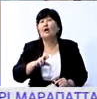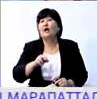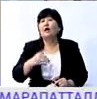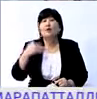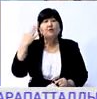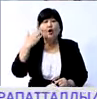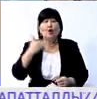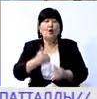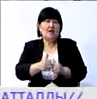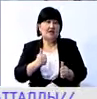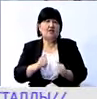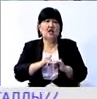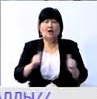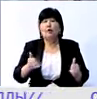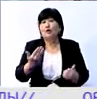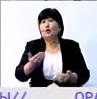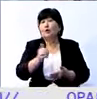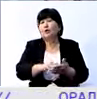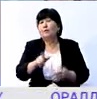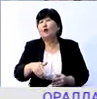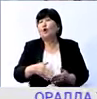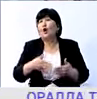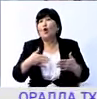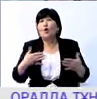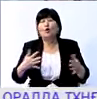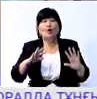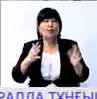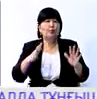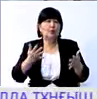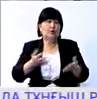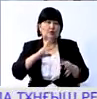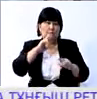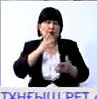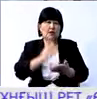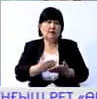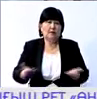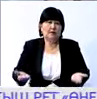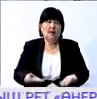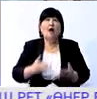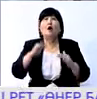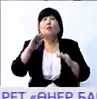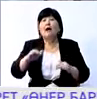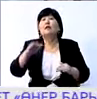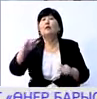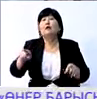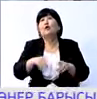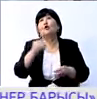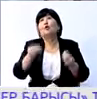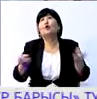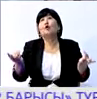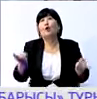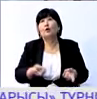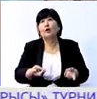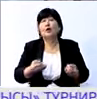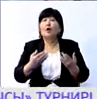дамиды. Сол себепті оларда үлкен бұзылыстар тудыруы мүмкін ол нәрсе. Бала күйінде ойнау керек ол,